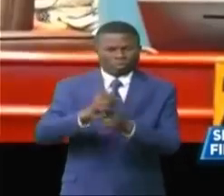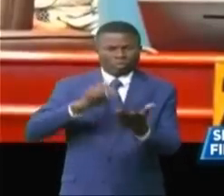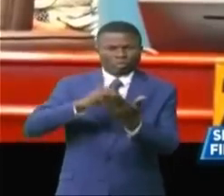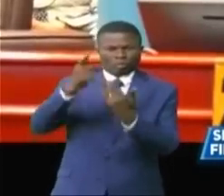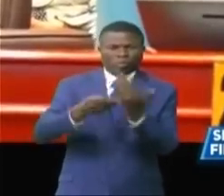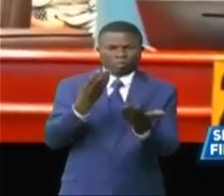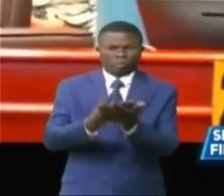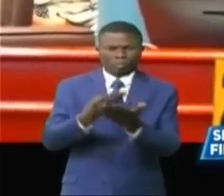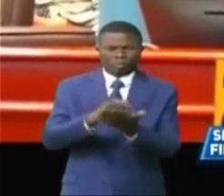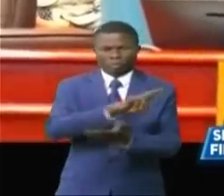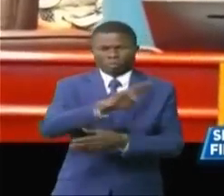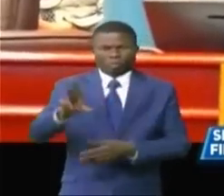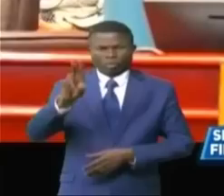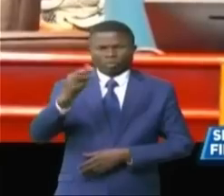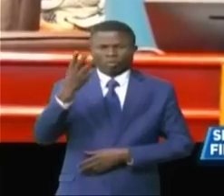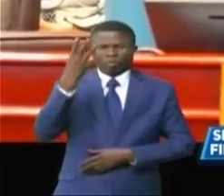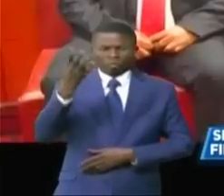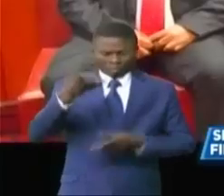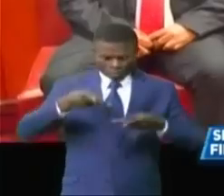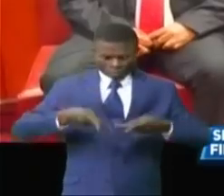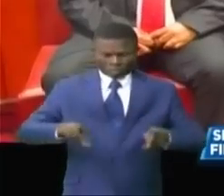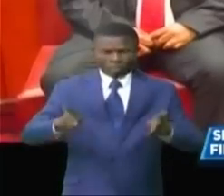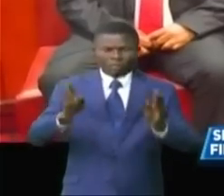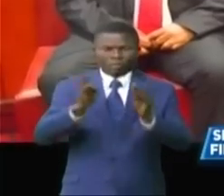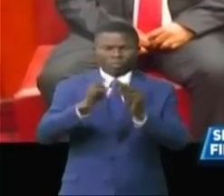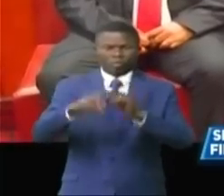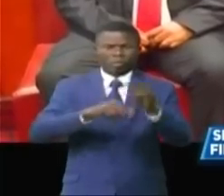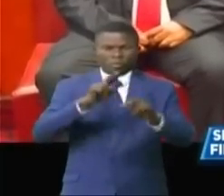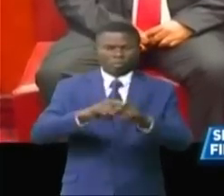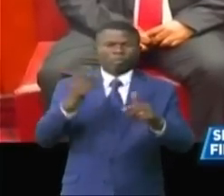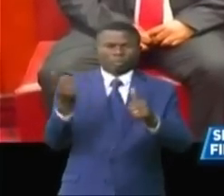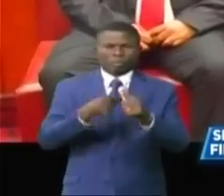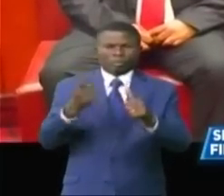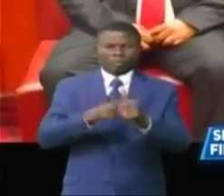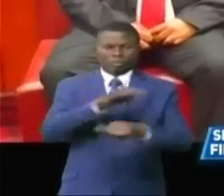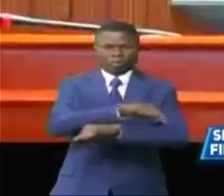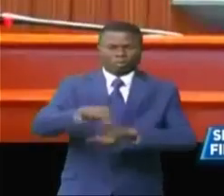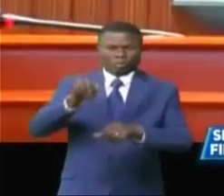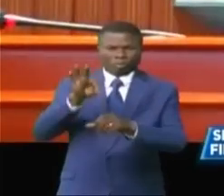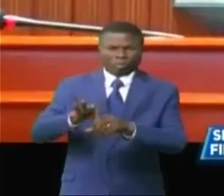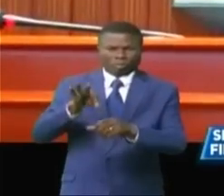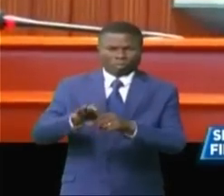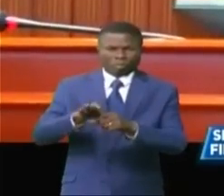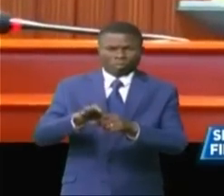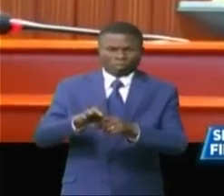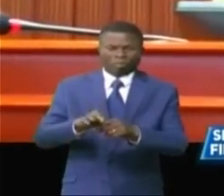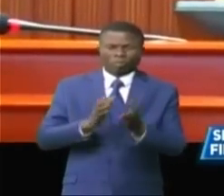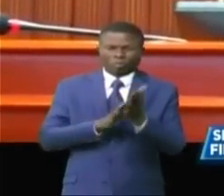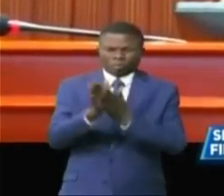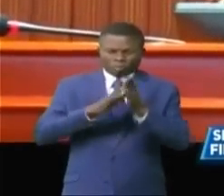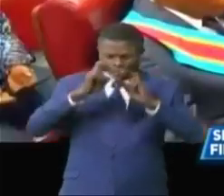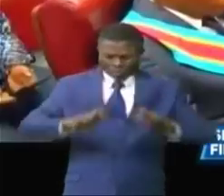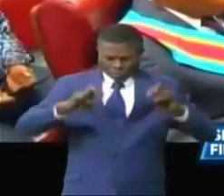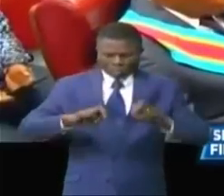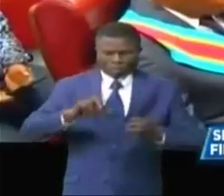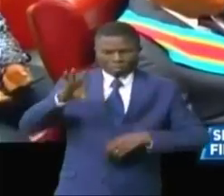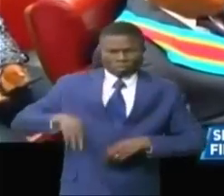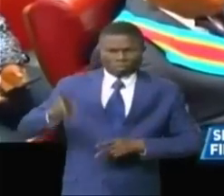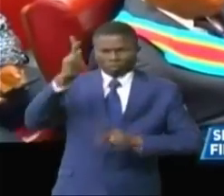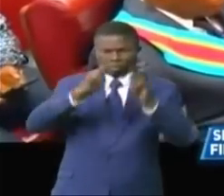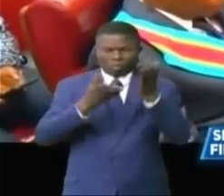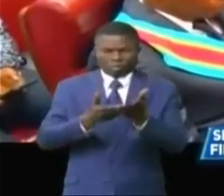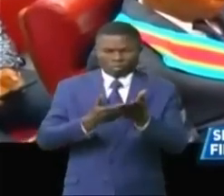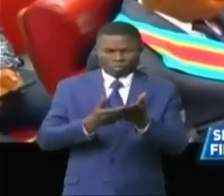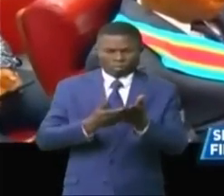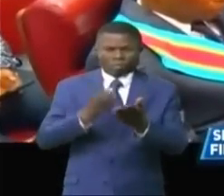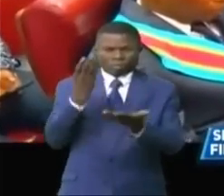budget 2024 afin de permettre à l'Assemblée nationale et surtout au Sénat de mieux l'examiner dans l'intérêt de la nation. Rappelons que le